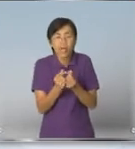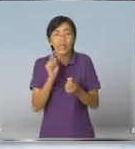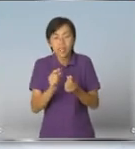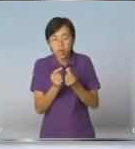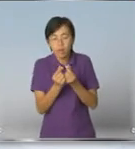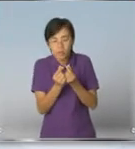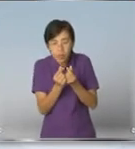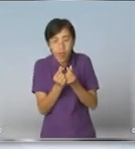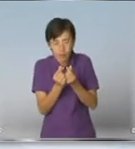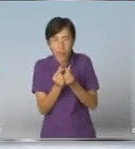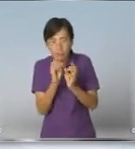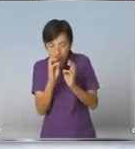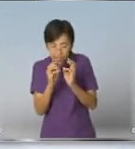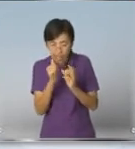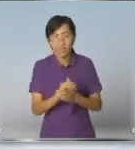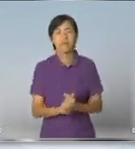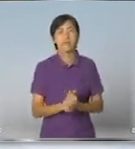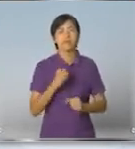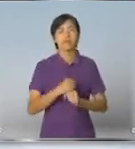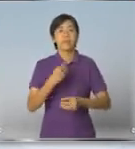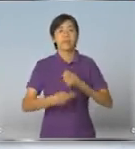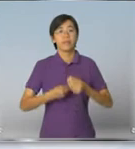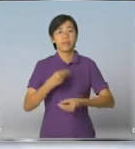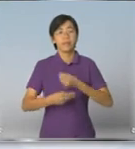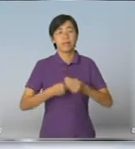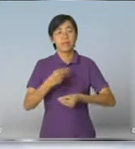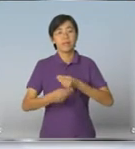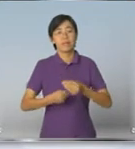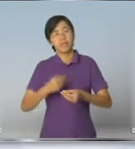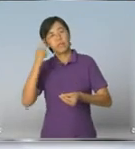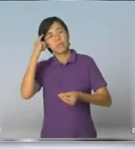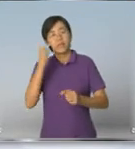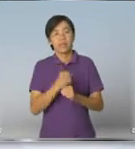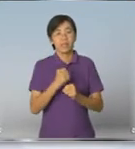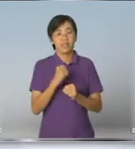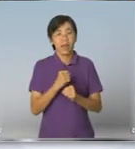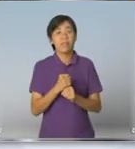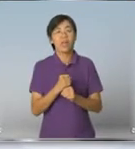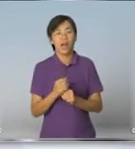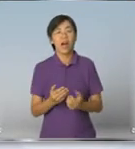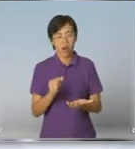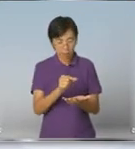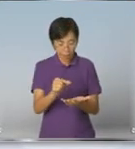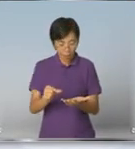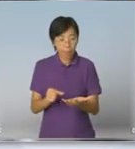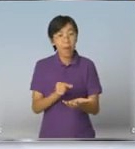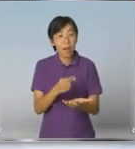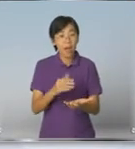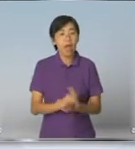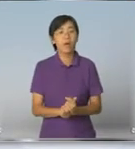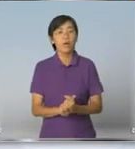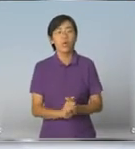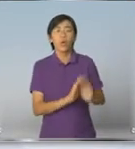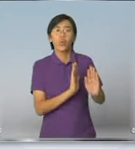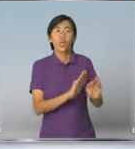อันนี้อย่างสมมุติถ้าเราทำขายเนี่ยอาจารย์ครับเรา ทําไส้มาแบบนี้แล้วเนี่ยเราปั้นเป็น